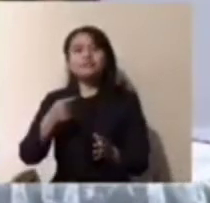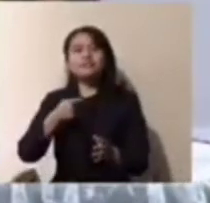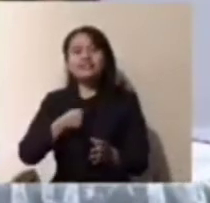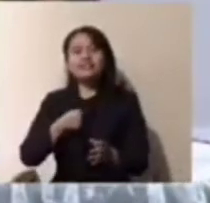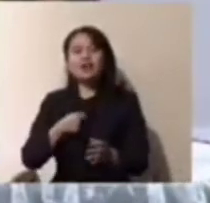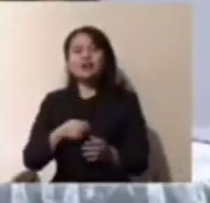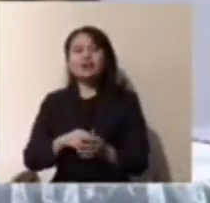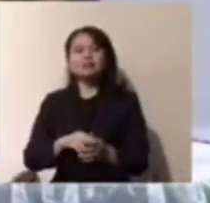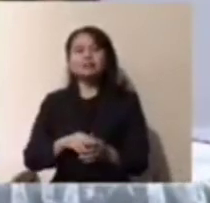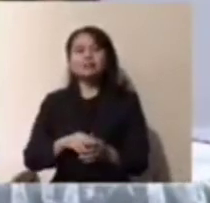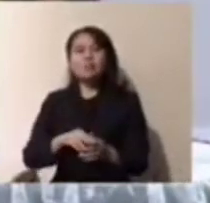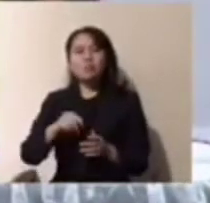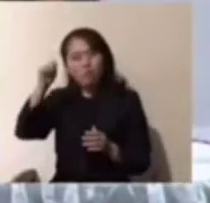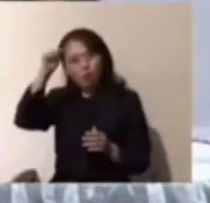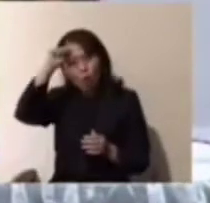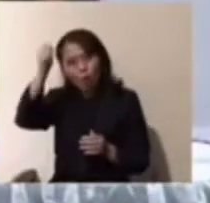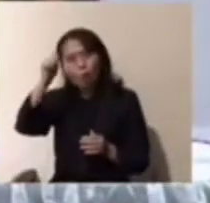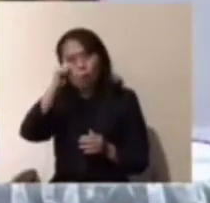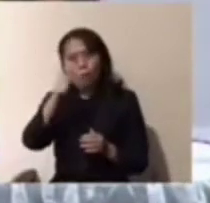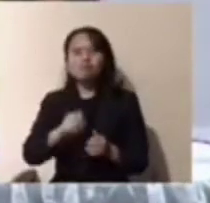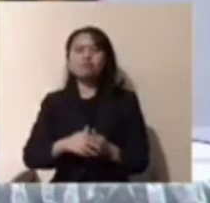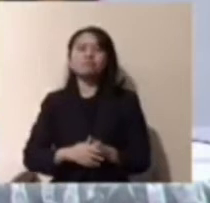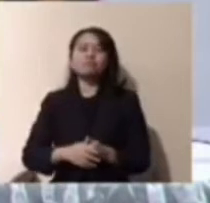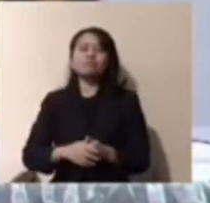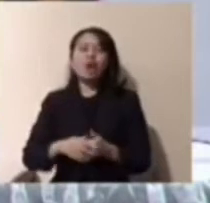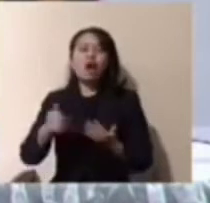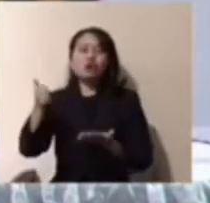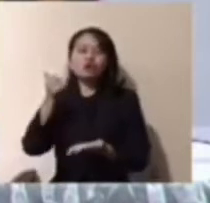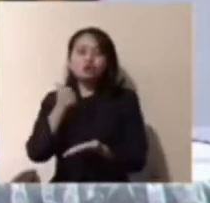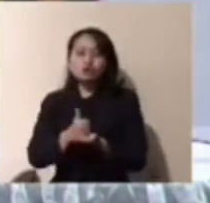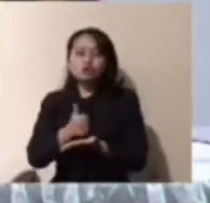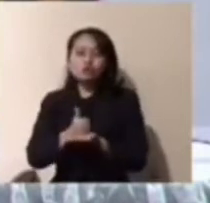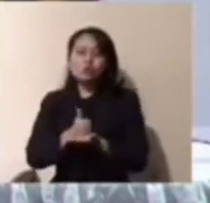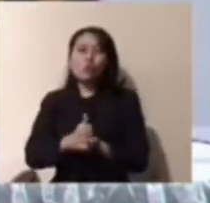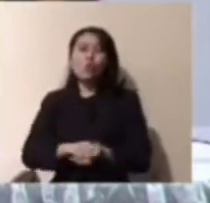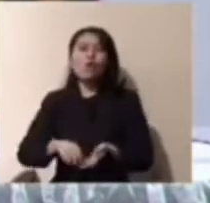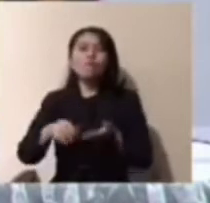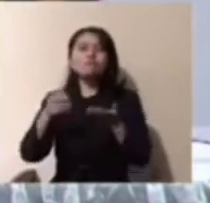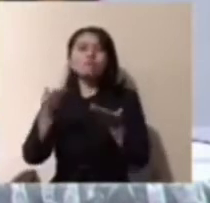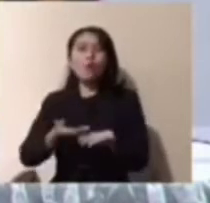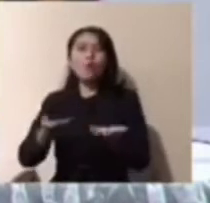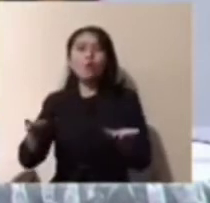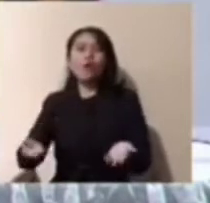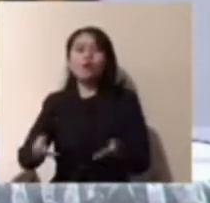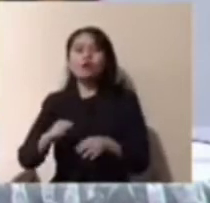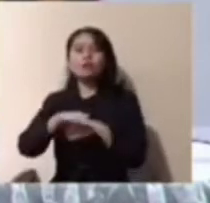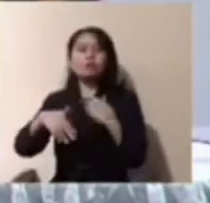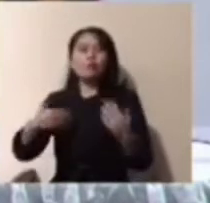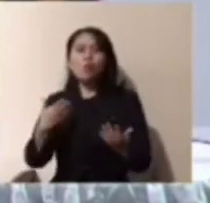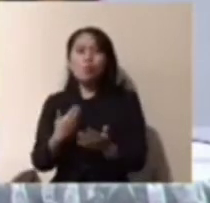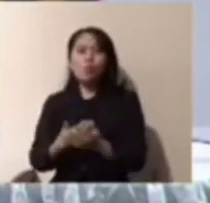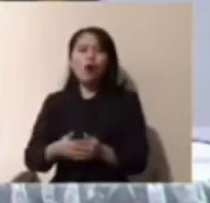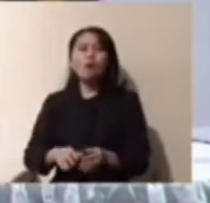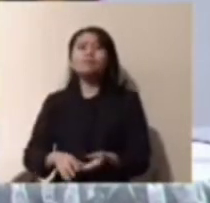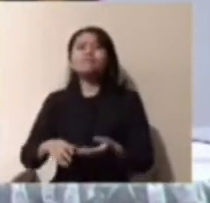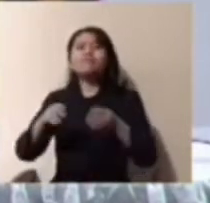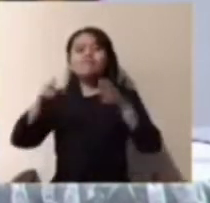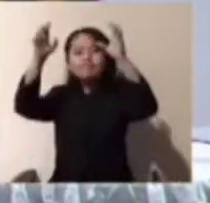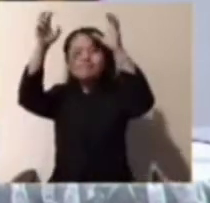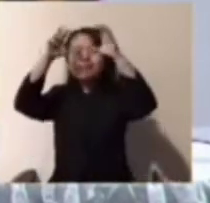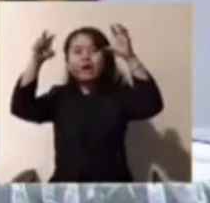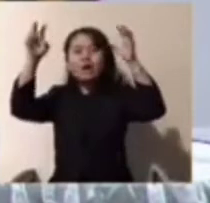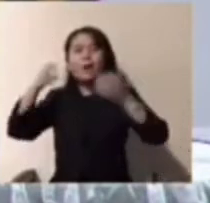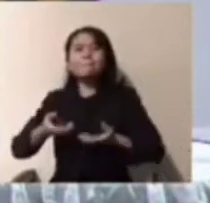Saya sangat menghargai kesungguhan saudari-saudara sekalian untuk merayakan